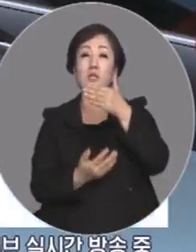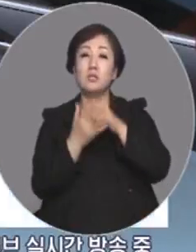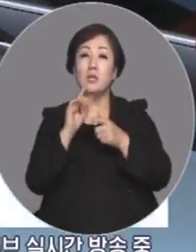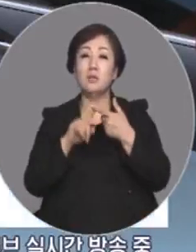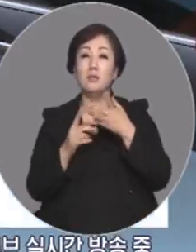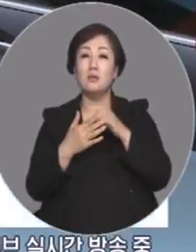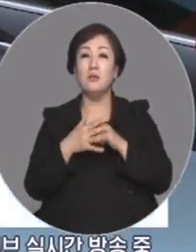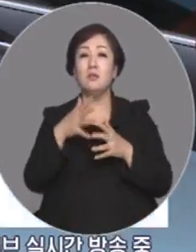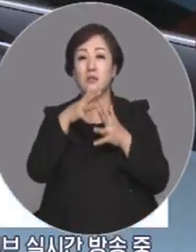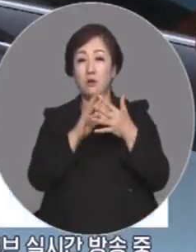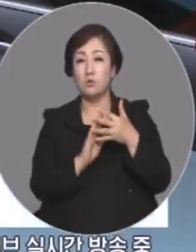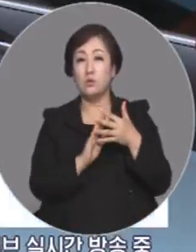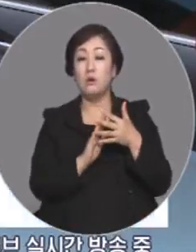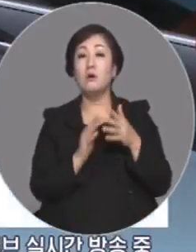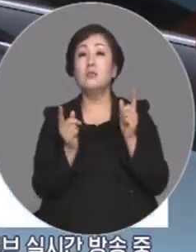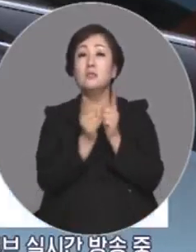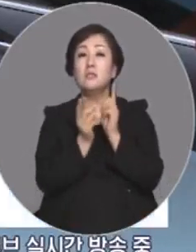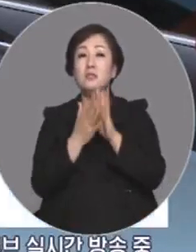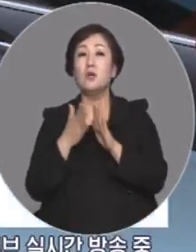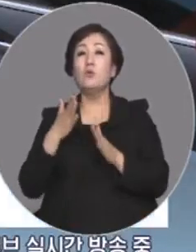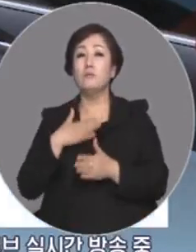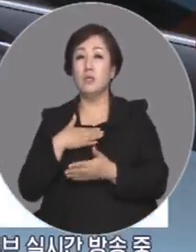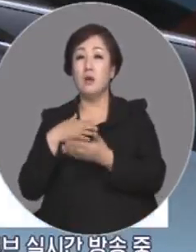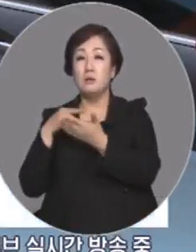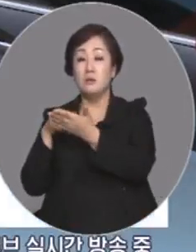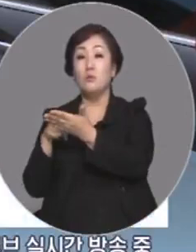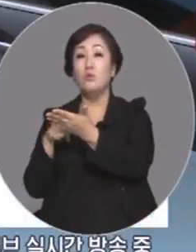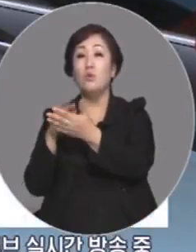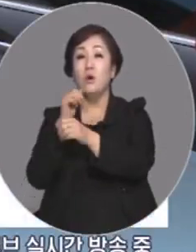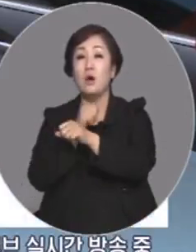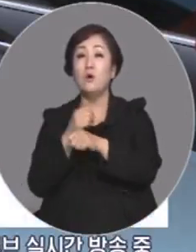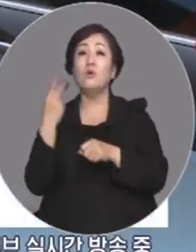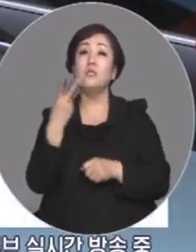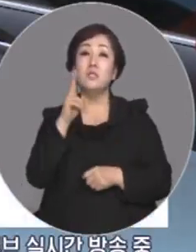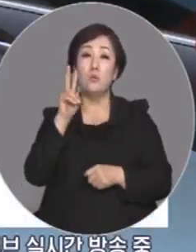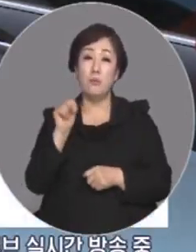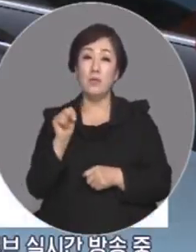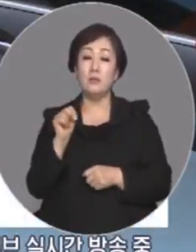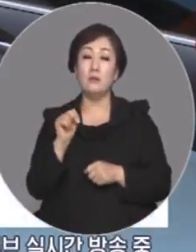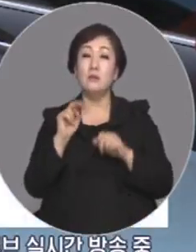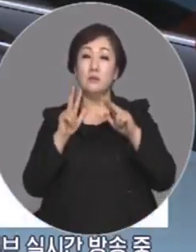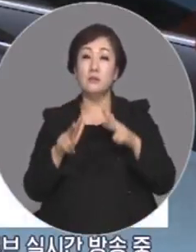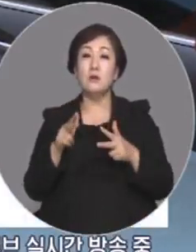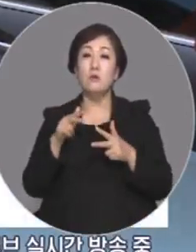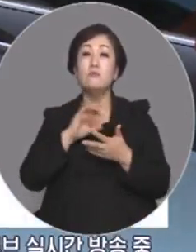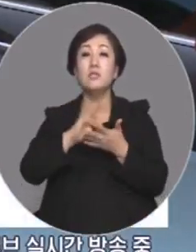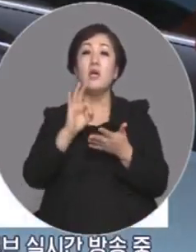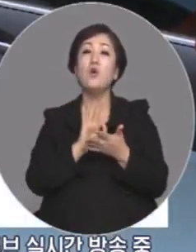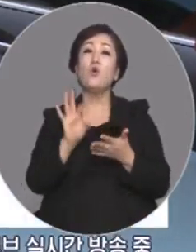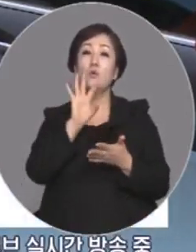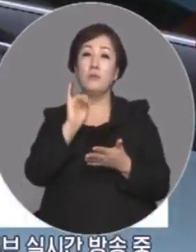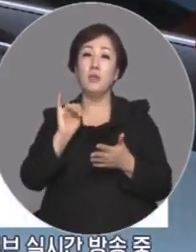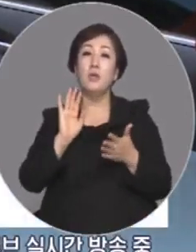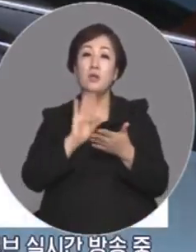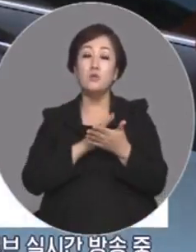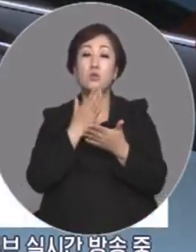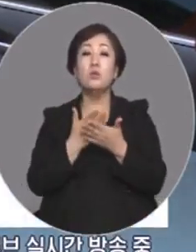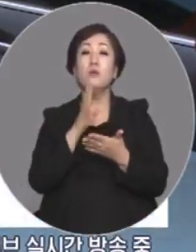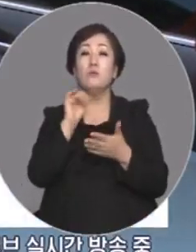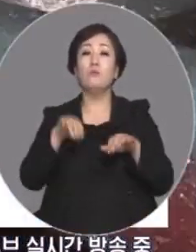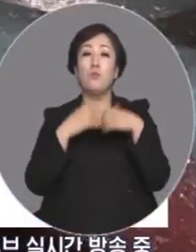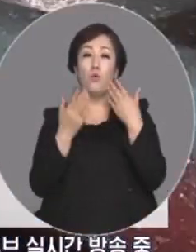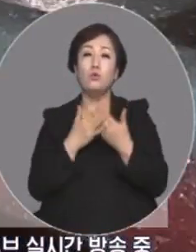내역을 가지고 제가 직접 다 청구를 해라. 일단 제가 2천만 원 나온 부분에 대해서 다 받을 수 있는